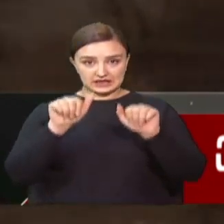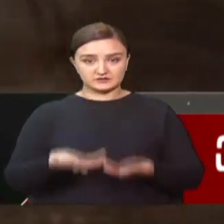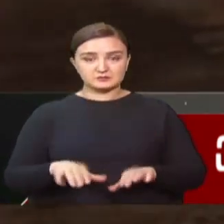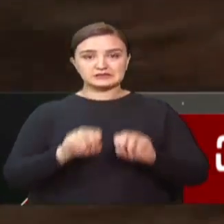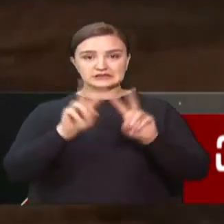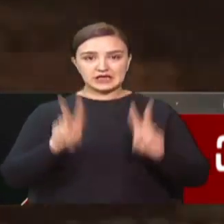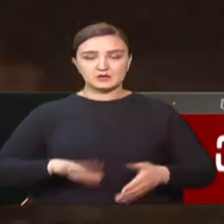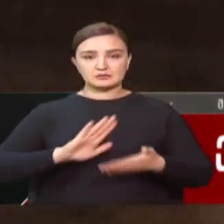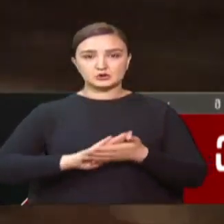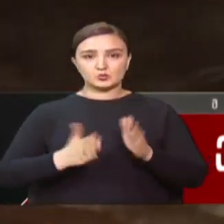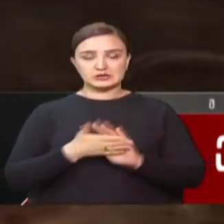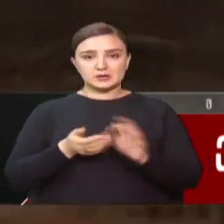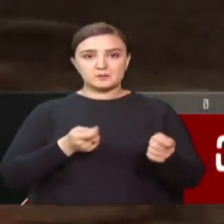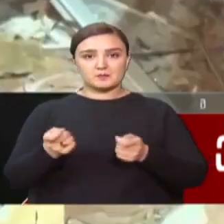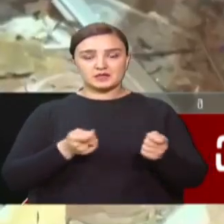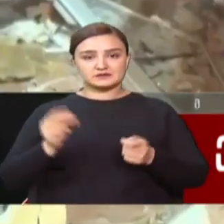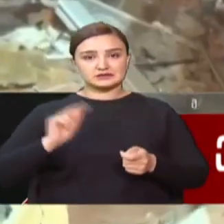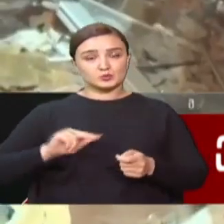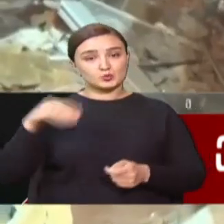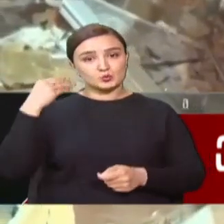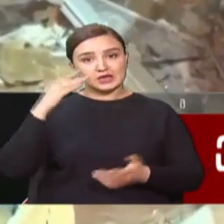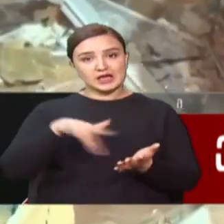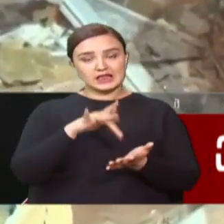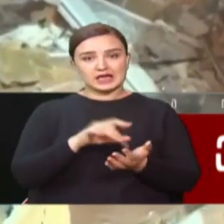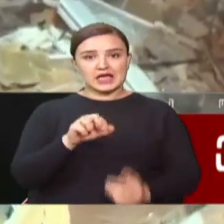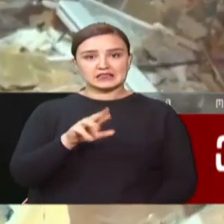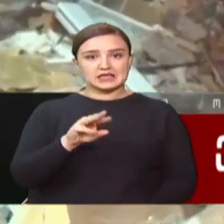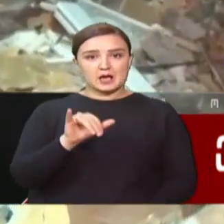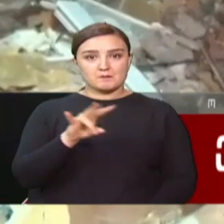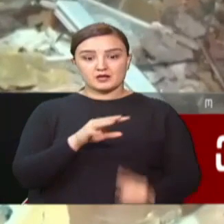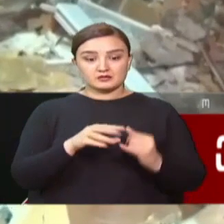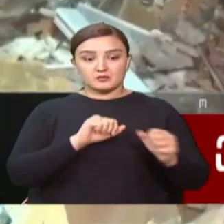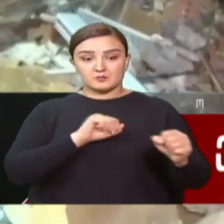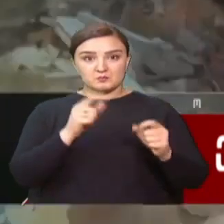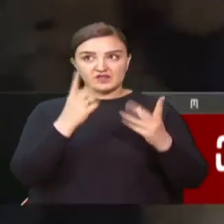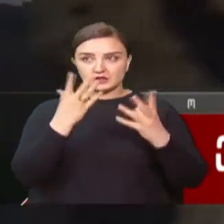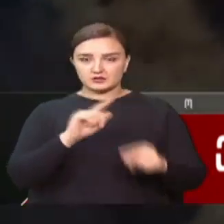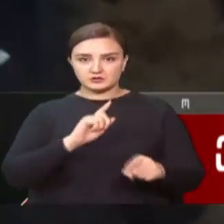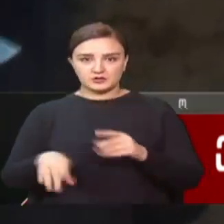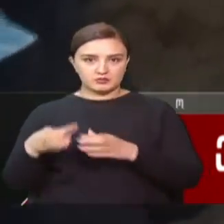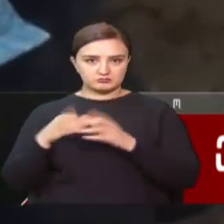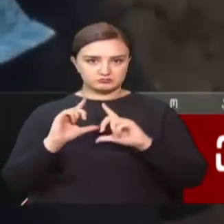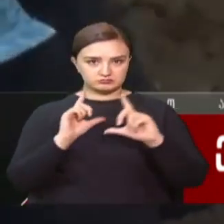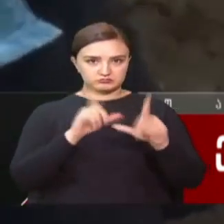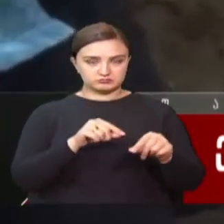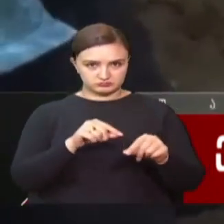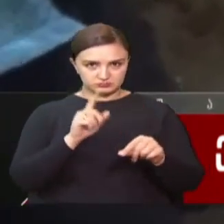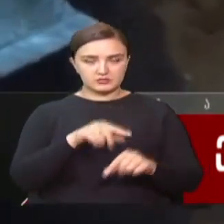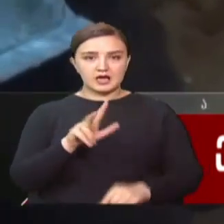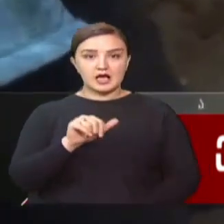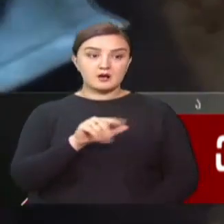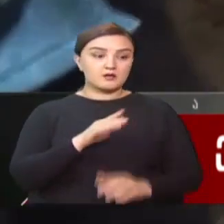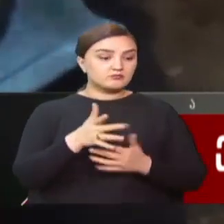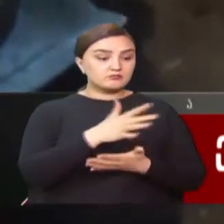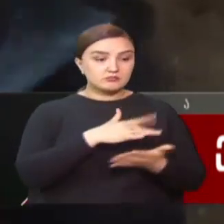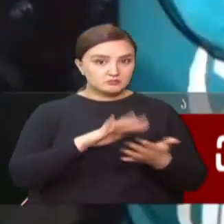საგანგებო სიტუაციების მართვის ამსახურის მაშველები თურქეთში ქალაქ ადიამანში სტიქიის პირველივე დღეს გაემგზავრნენ. Როტაციის შემდეგ კი ჰათაის